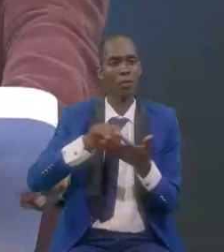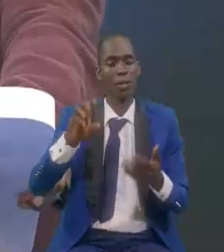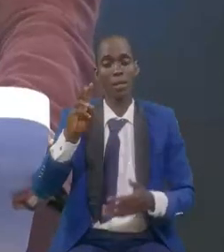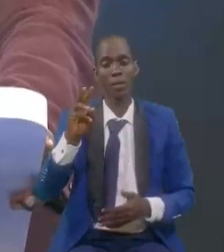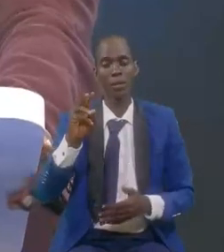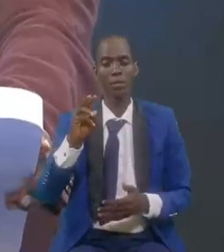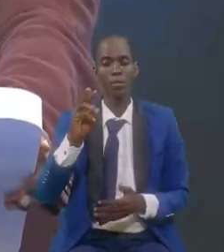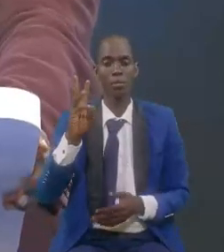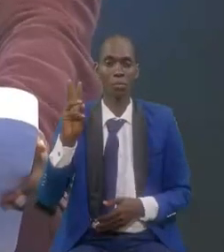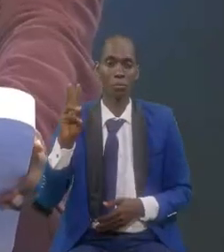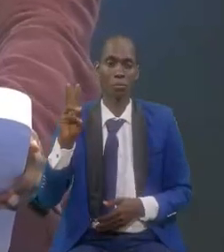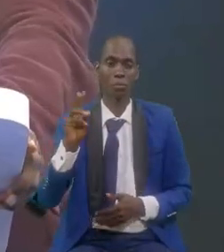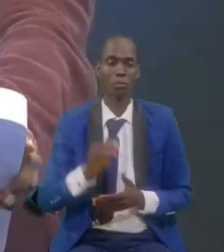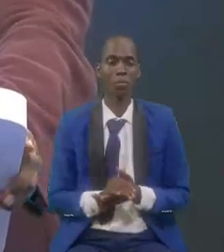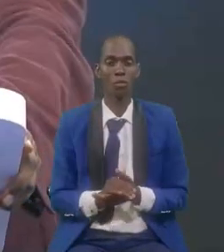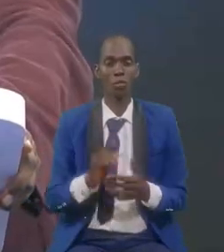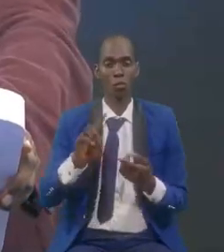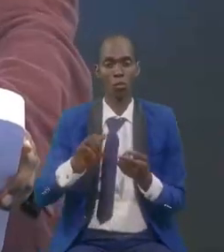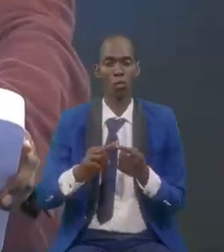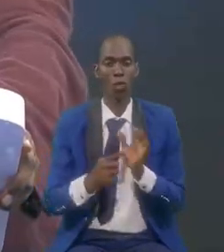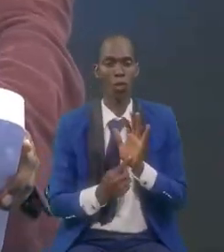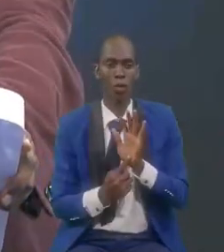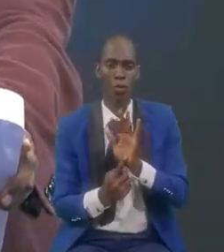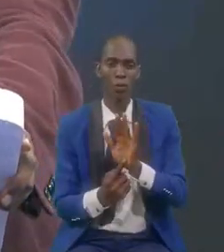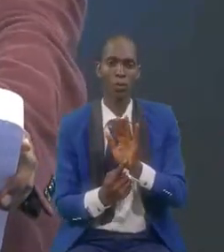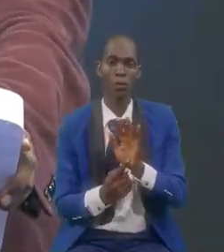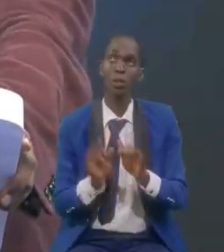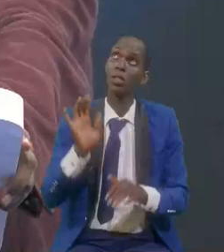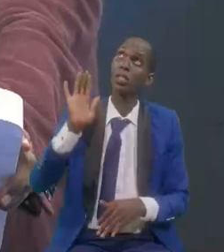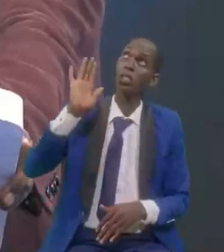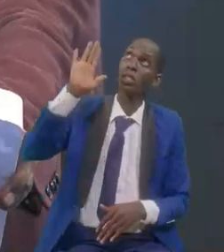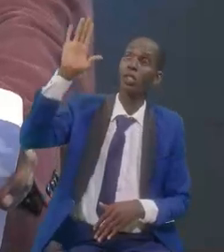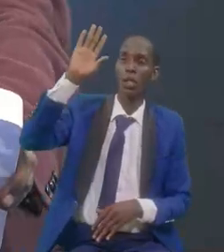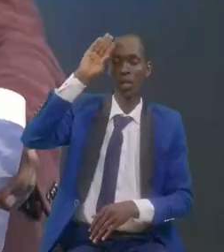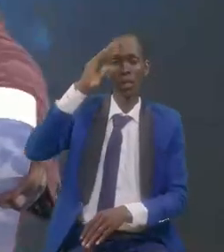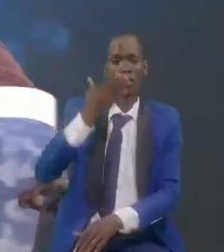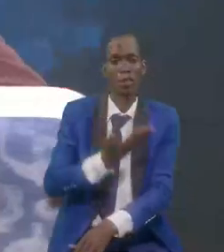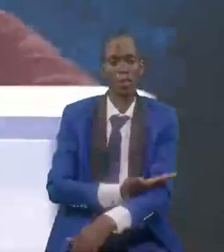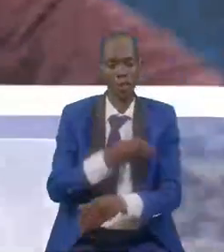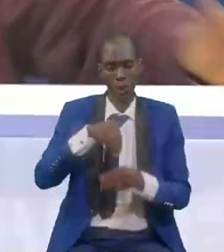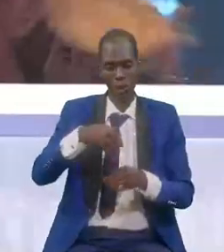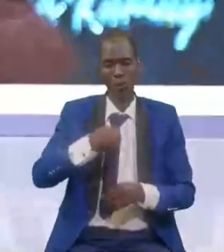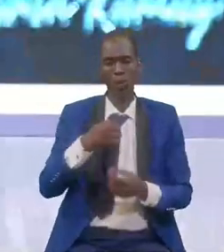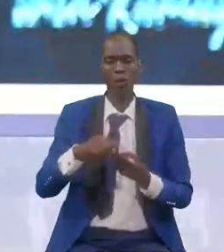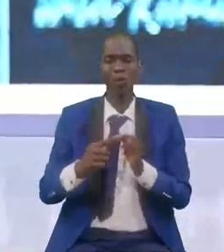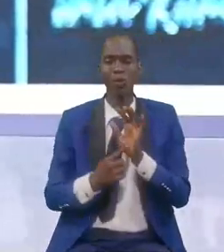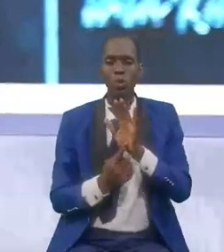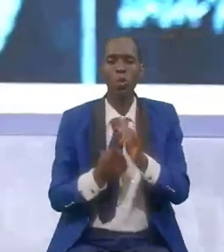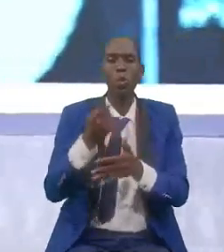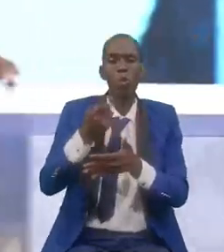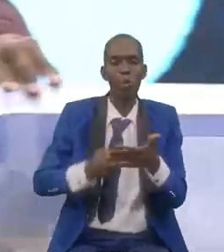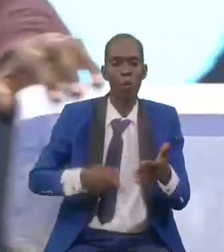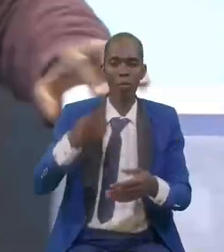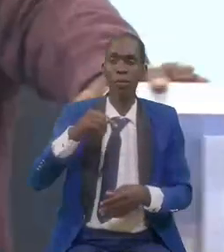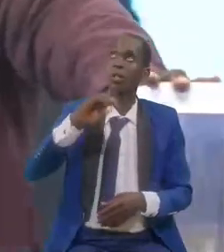Verset 16. De révéler en moi son Fils. De révéler ce que la grâce